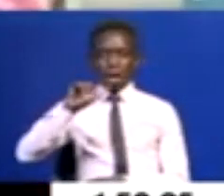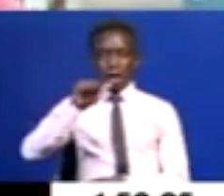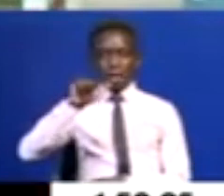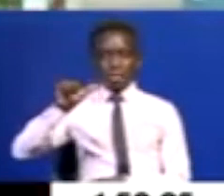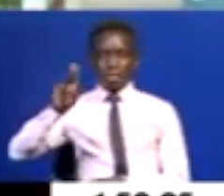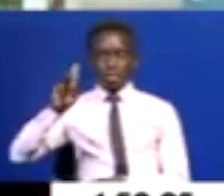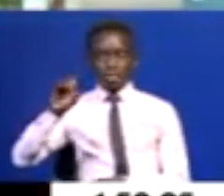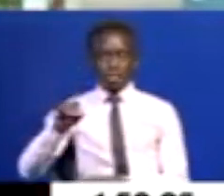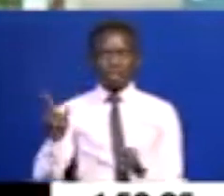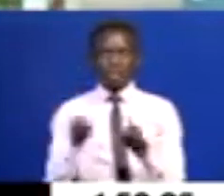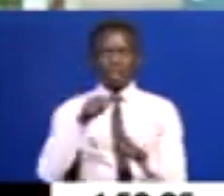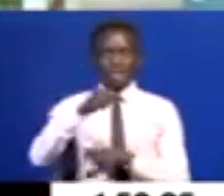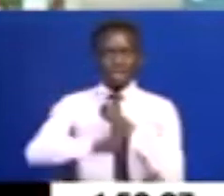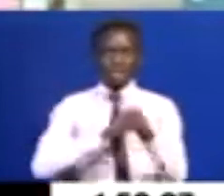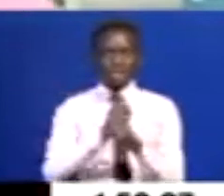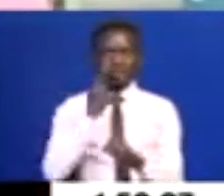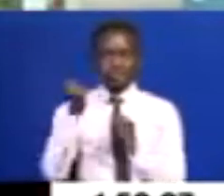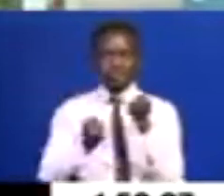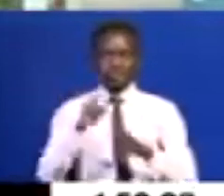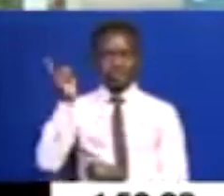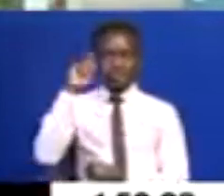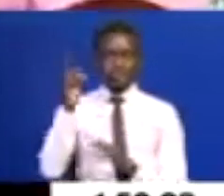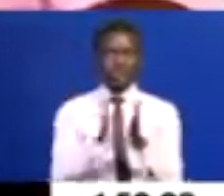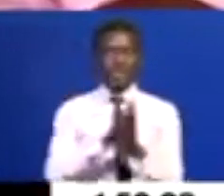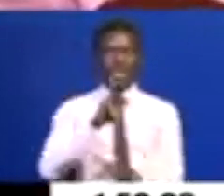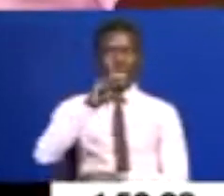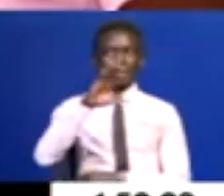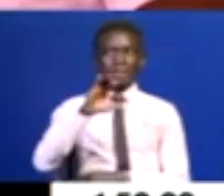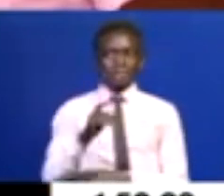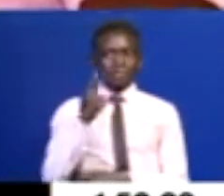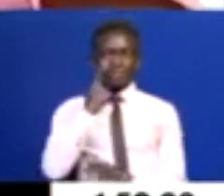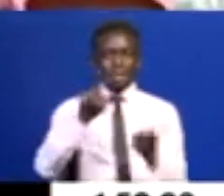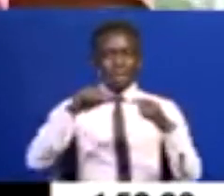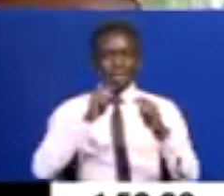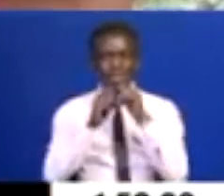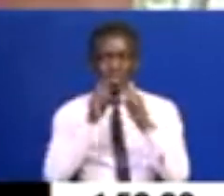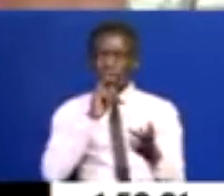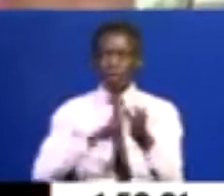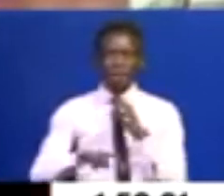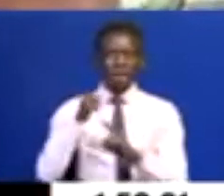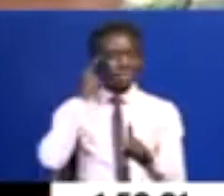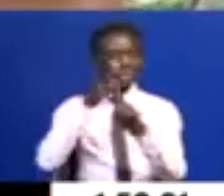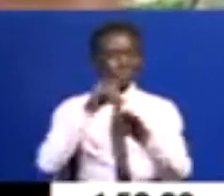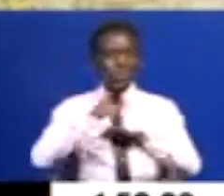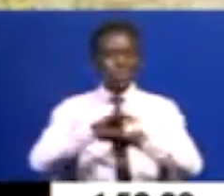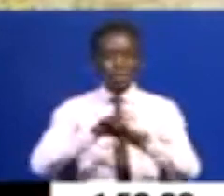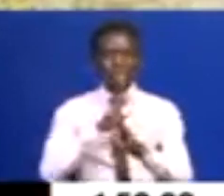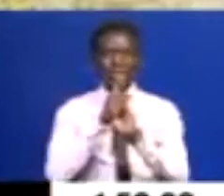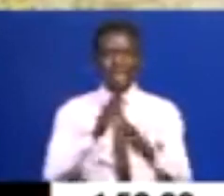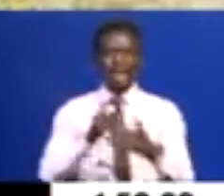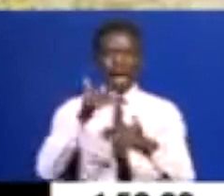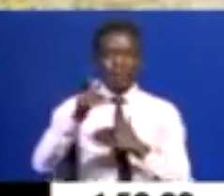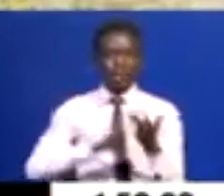edition, rally driver and KBC veteran journalist Pauline Sheghu said she's targeting good results after undergoing rigorous training. Je,